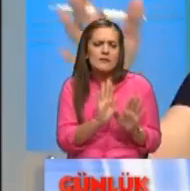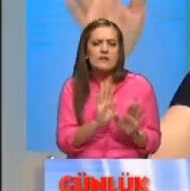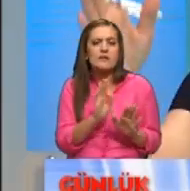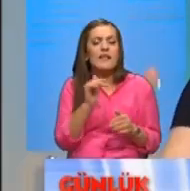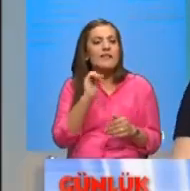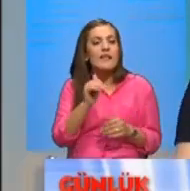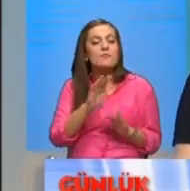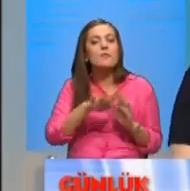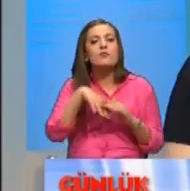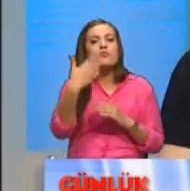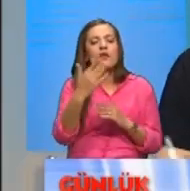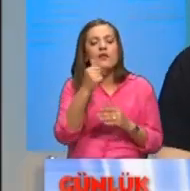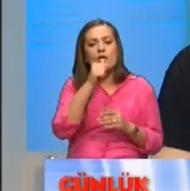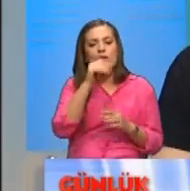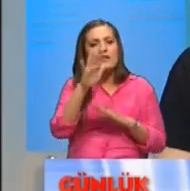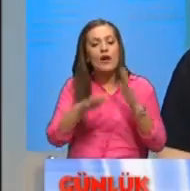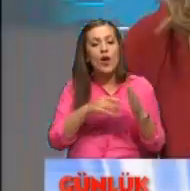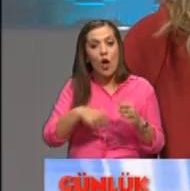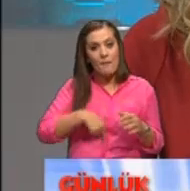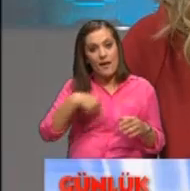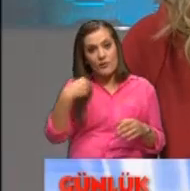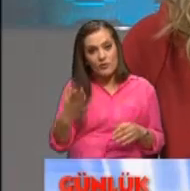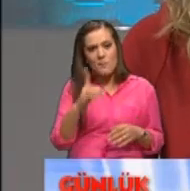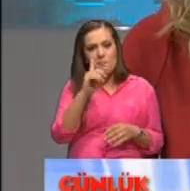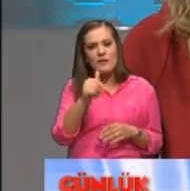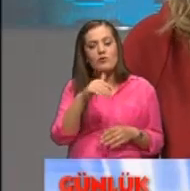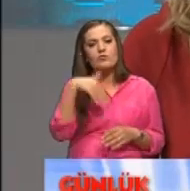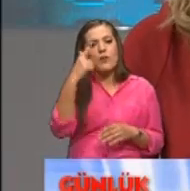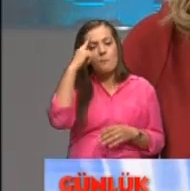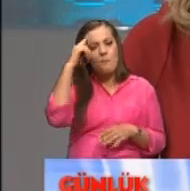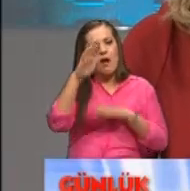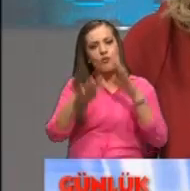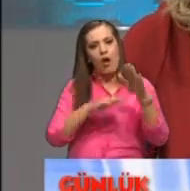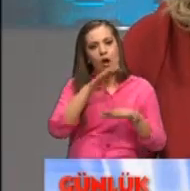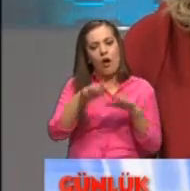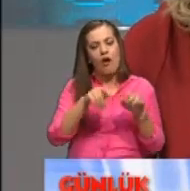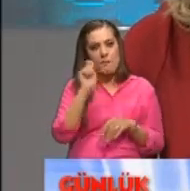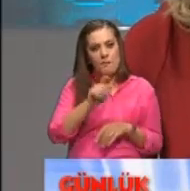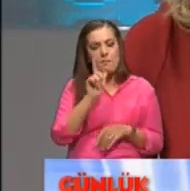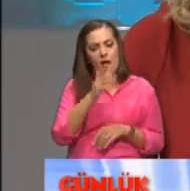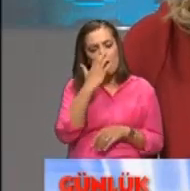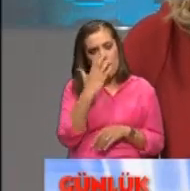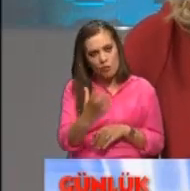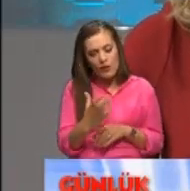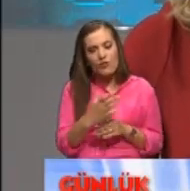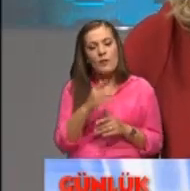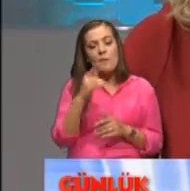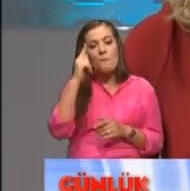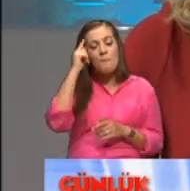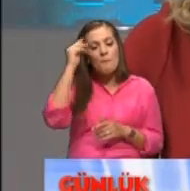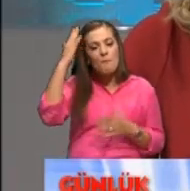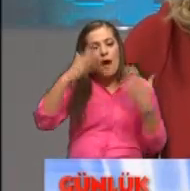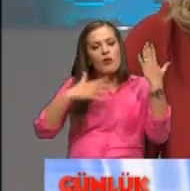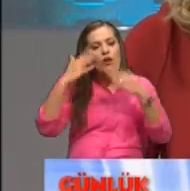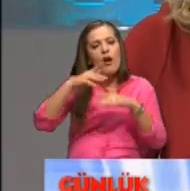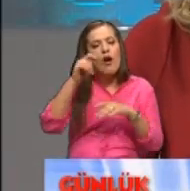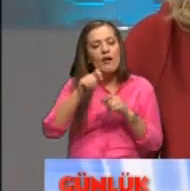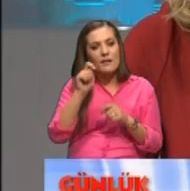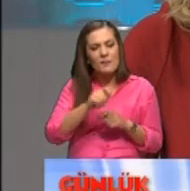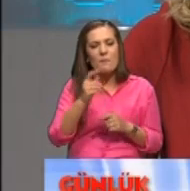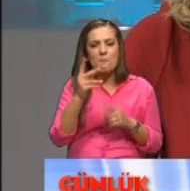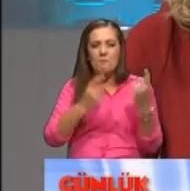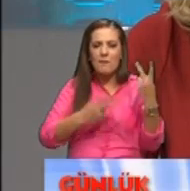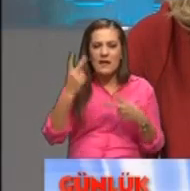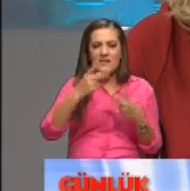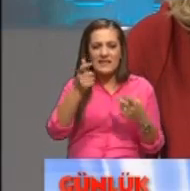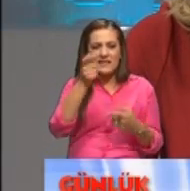Ne zamandan sonra yıka derler? Göbeği düştükten bir gün sonra banyo yapılmasını öneriyoruz. Tabii banyo yapılırken de bazı dikkat